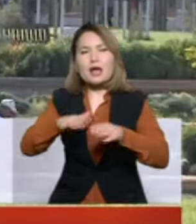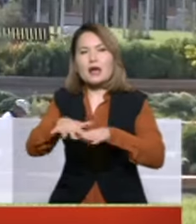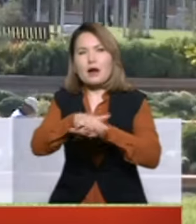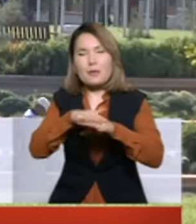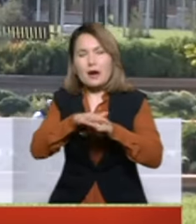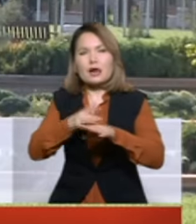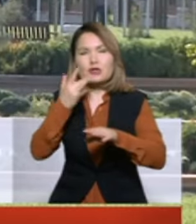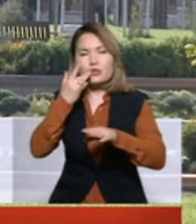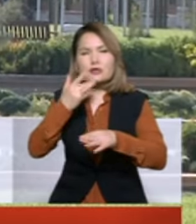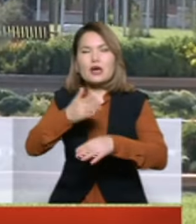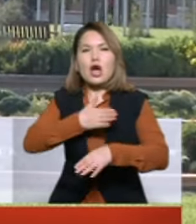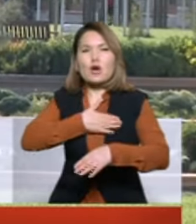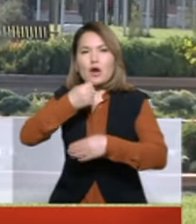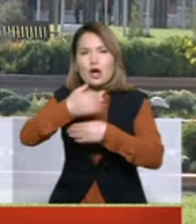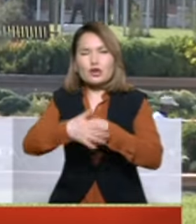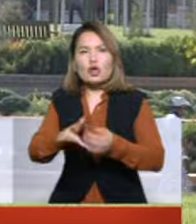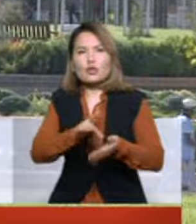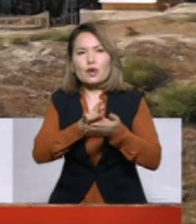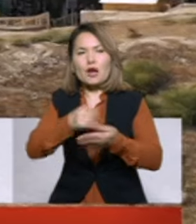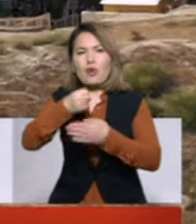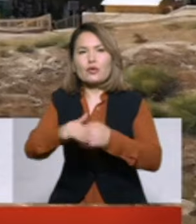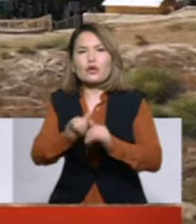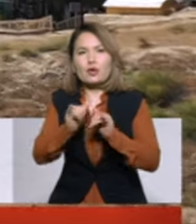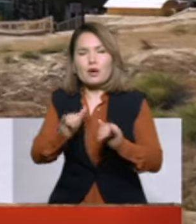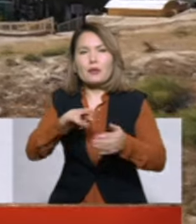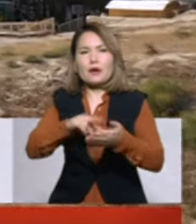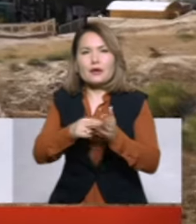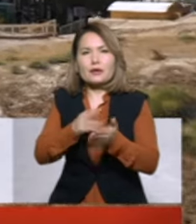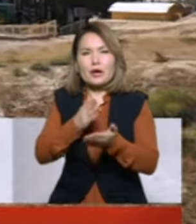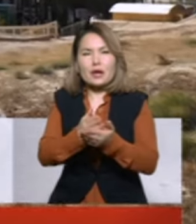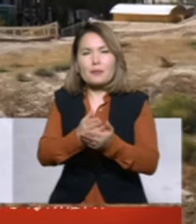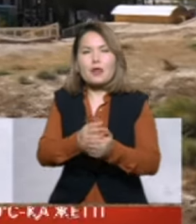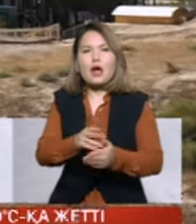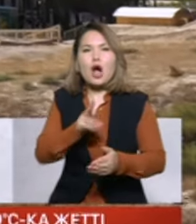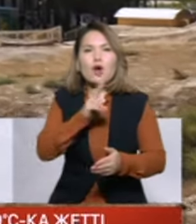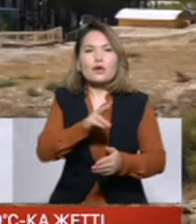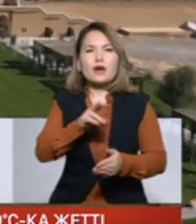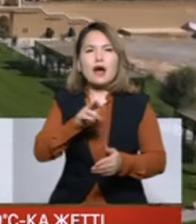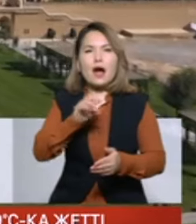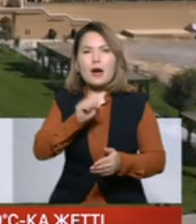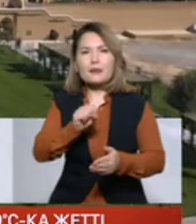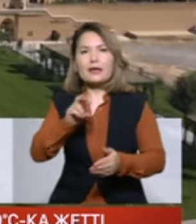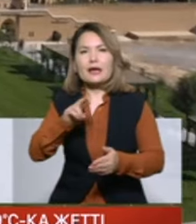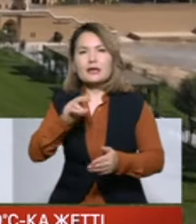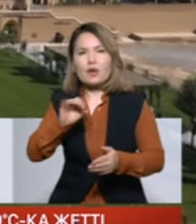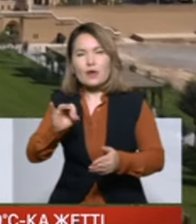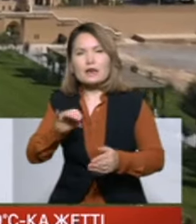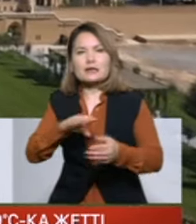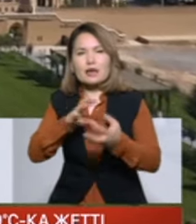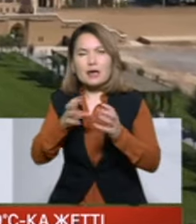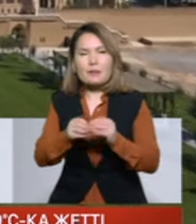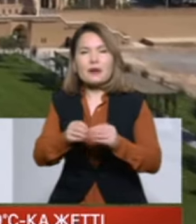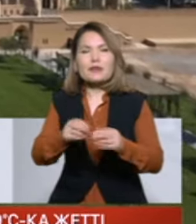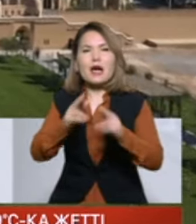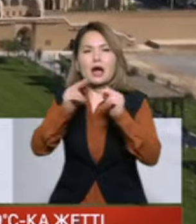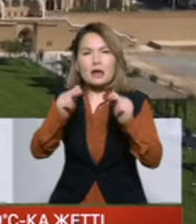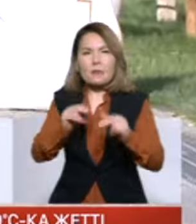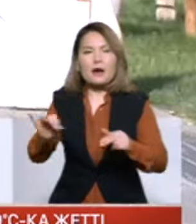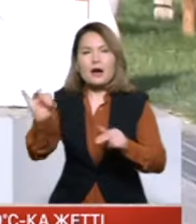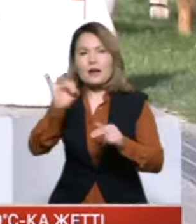қаланы туристік орталық ретінде дамытуды көздейді. Одан бөлек Қожа Ахмет Яссауи сынды бірегей кесенелер тарихи